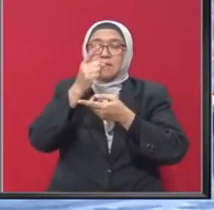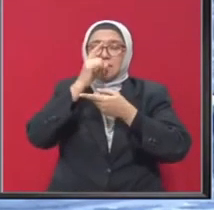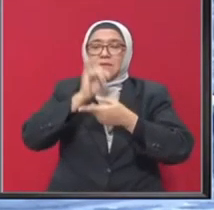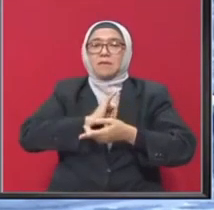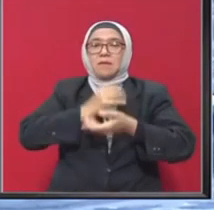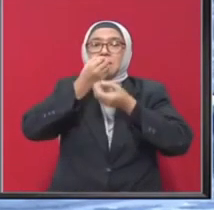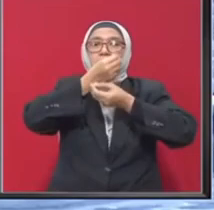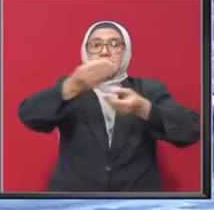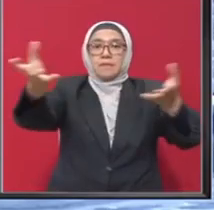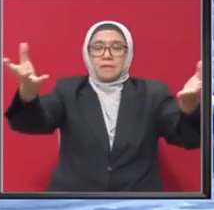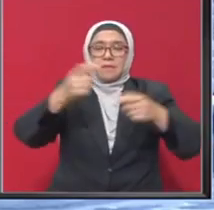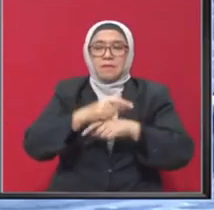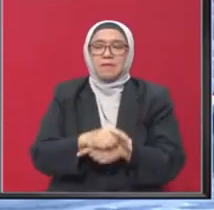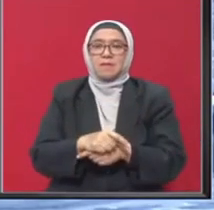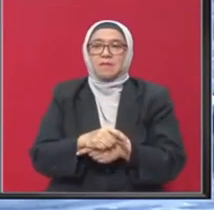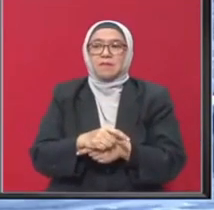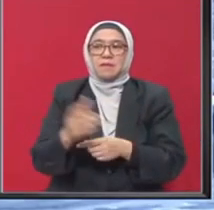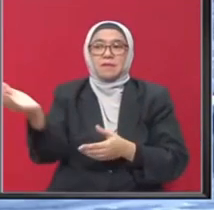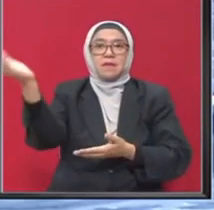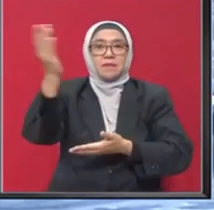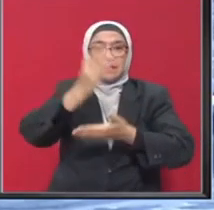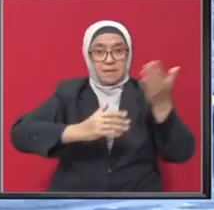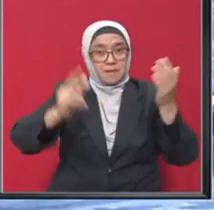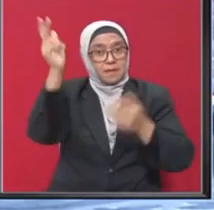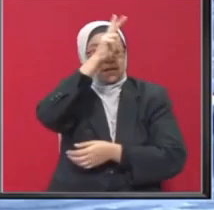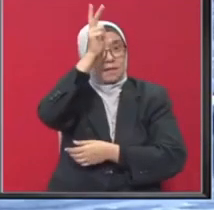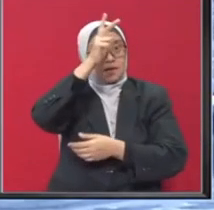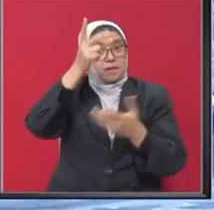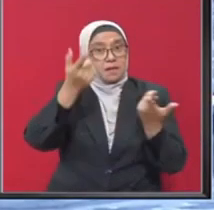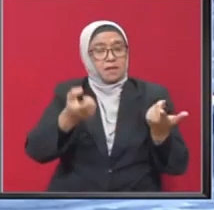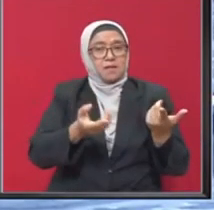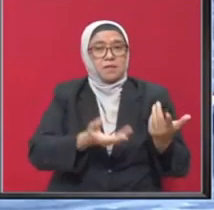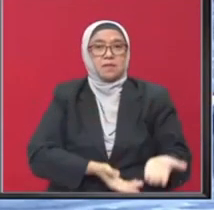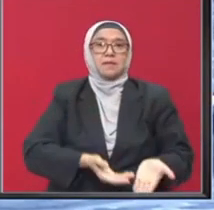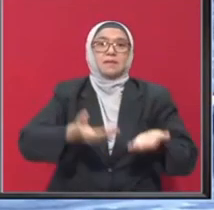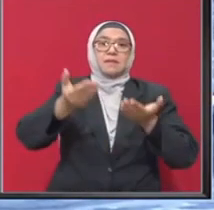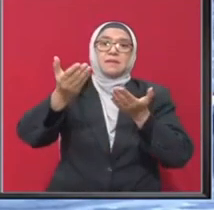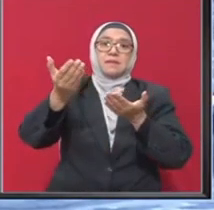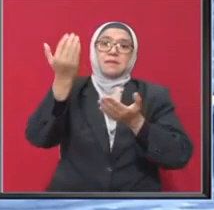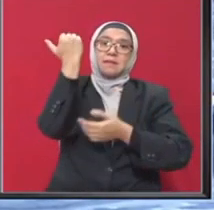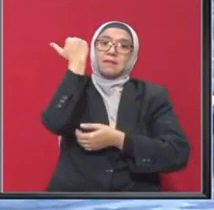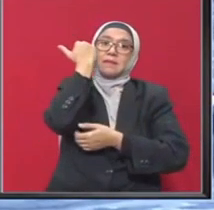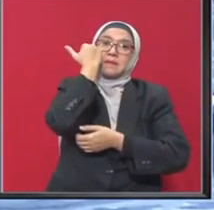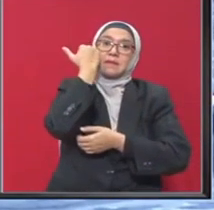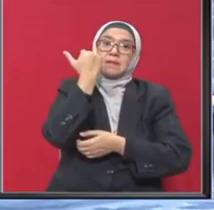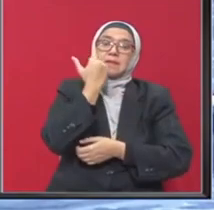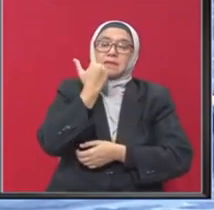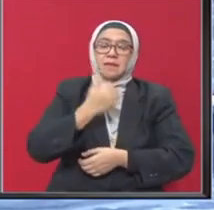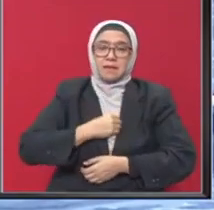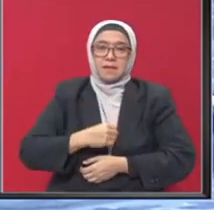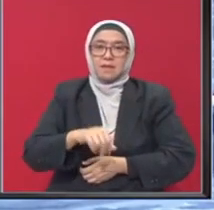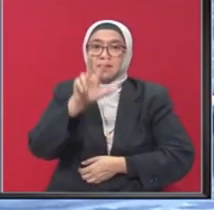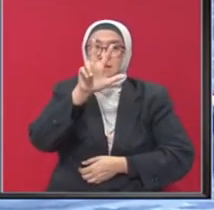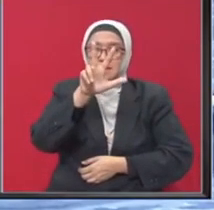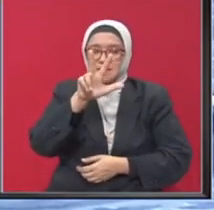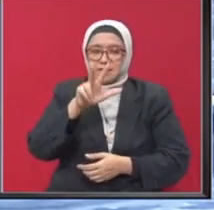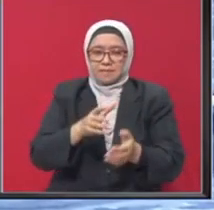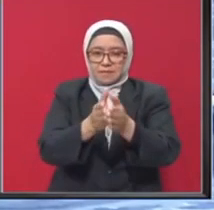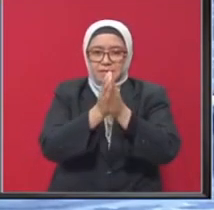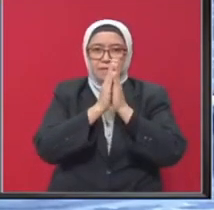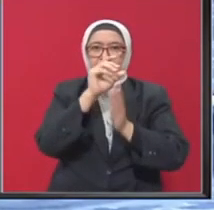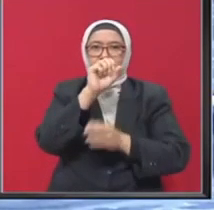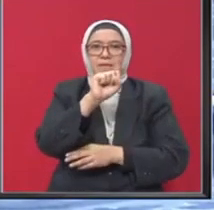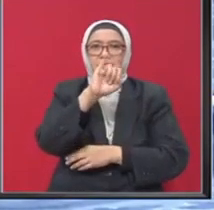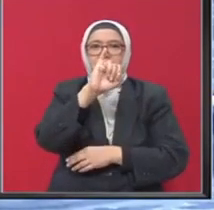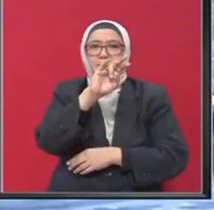telah mengalami tuntutan simbol di Mahkamah yaitu terdapat tiga tuntutan simbol yang